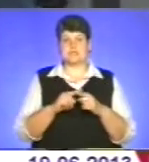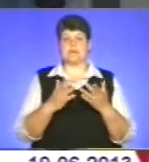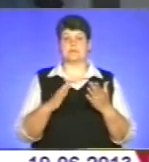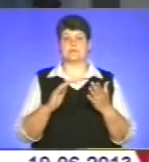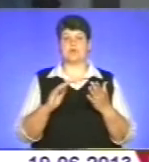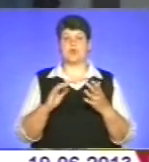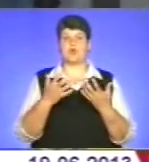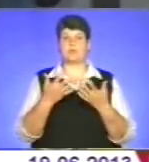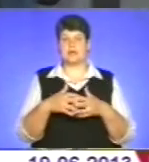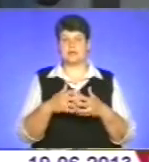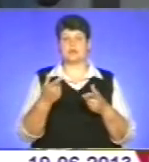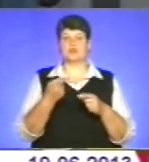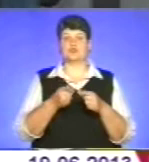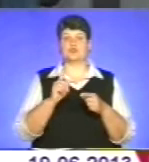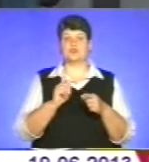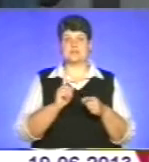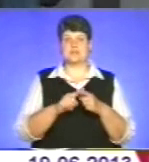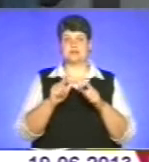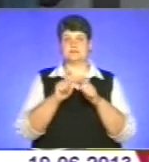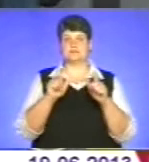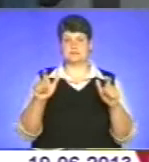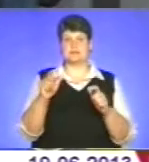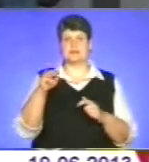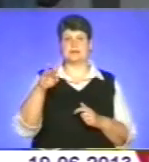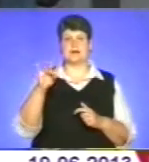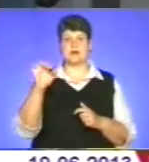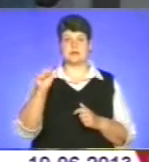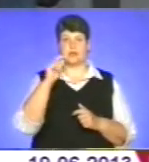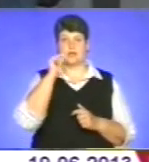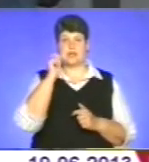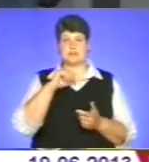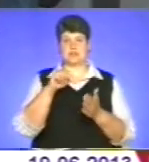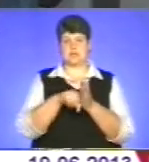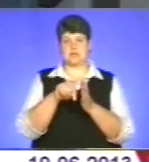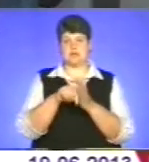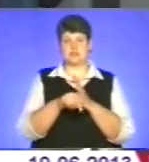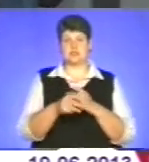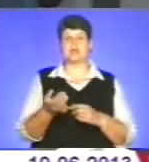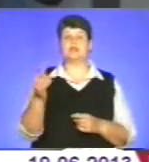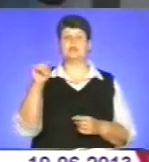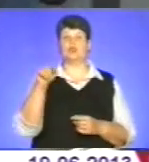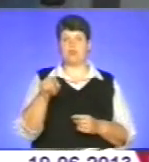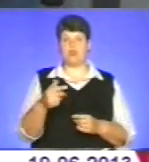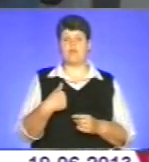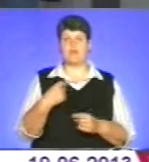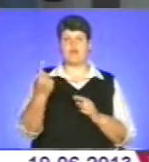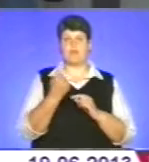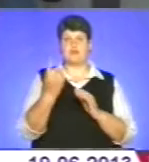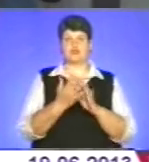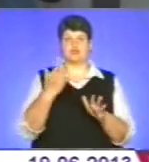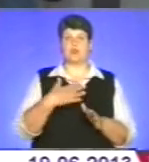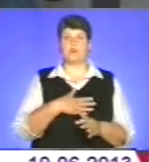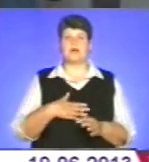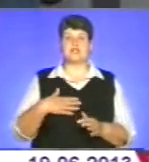амбулаторія знаходиться на трасі українського значення. От, і тому ми в першу чергу